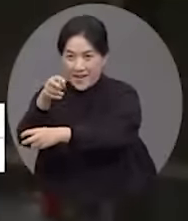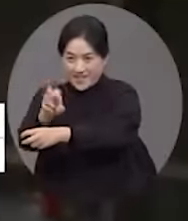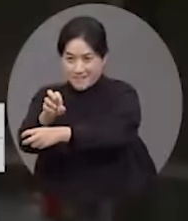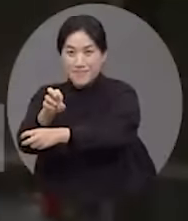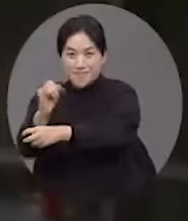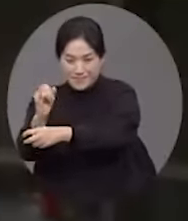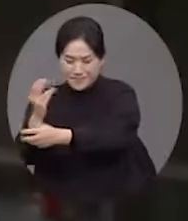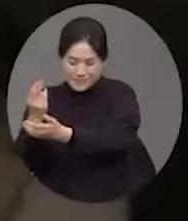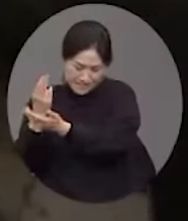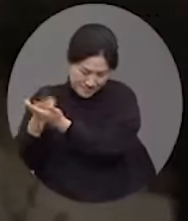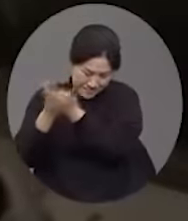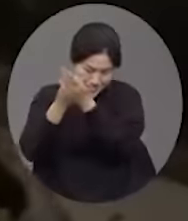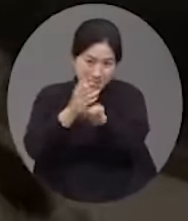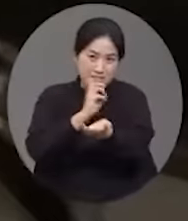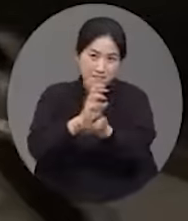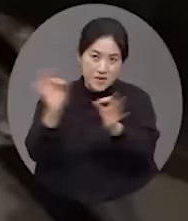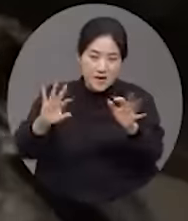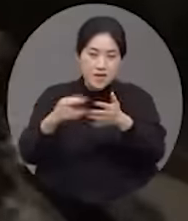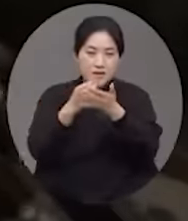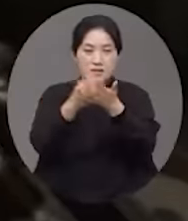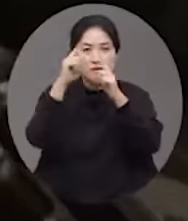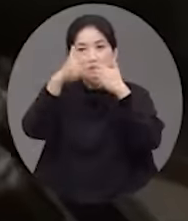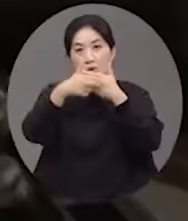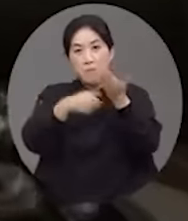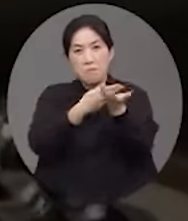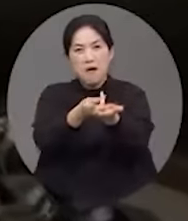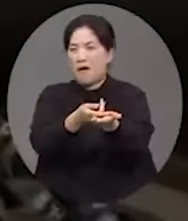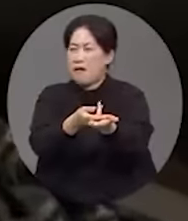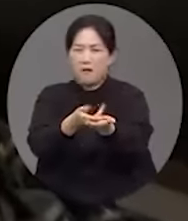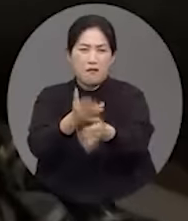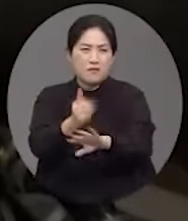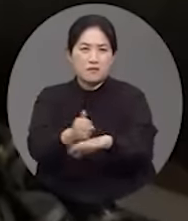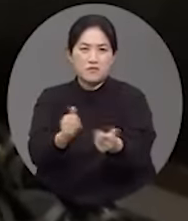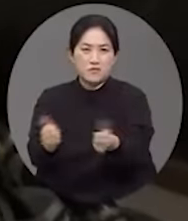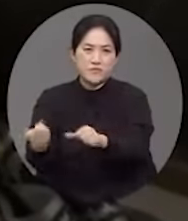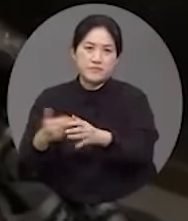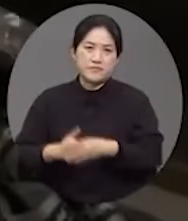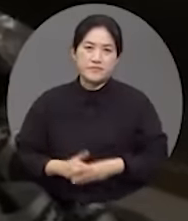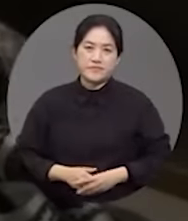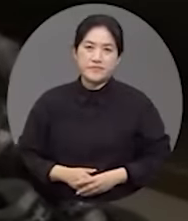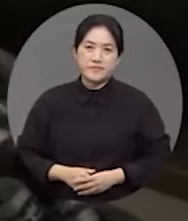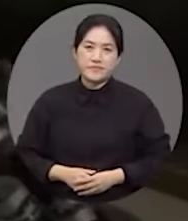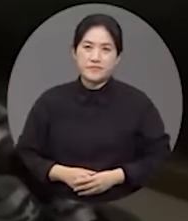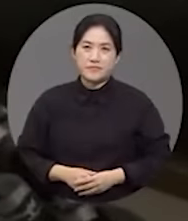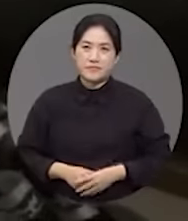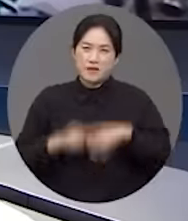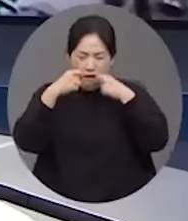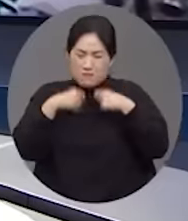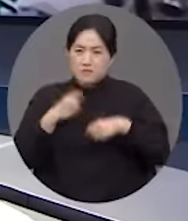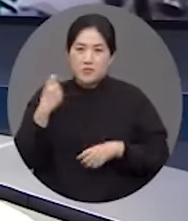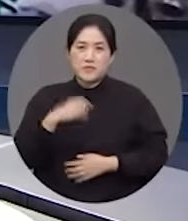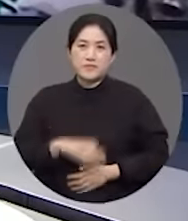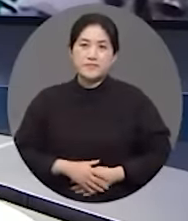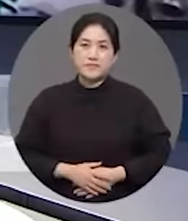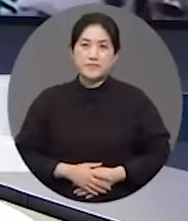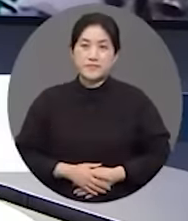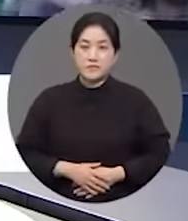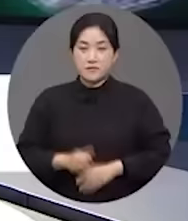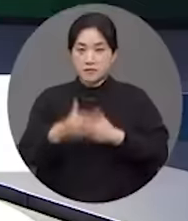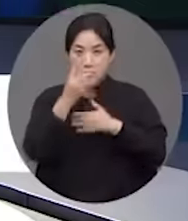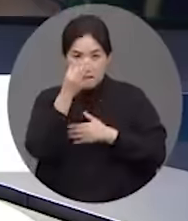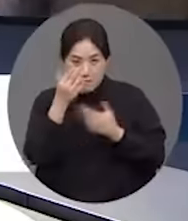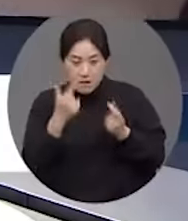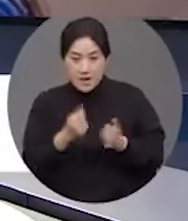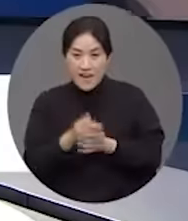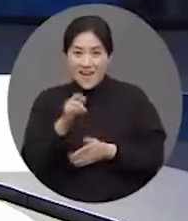30분 만에 대학병원으로 옮겨졌지만 끝내 숨졌습니다. MBC 뉴스 신재용입니다. 자, 앞서 영상에서 보신